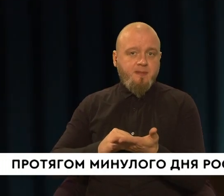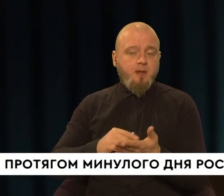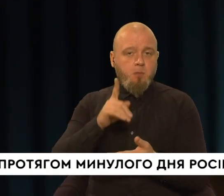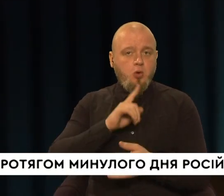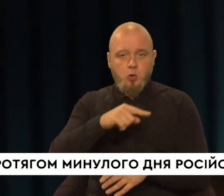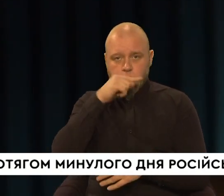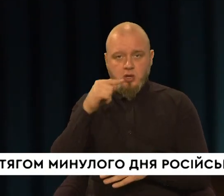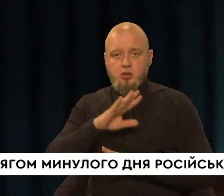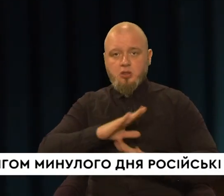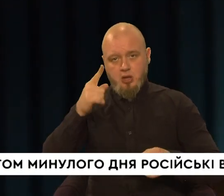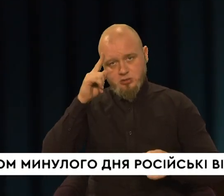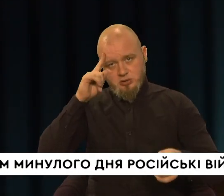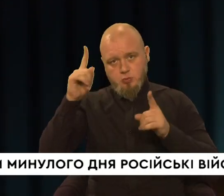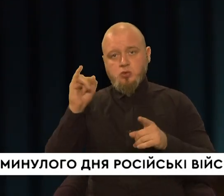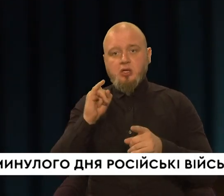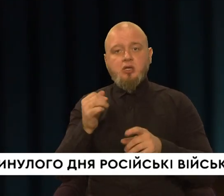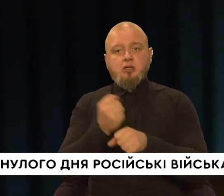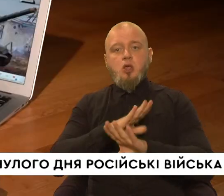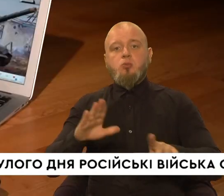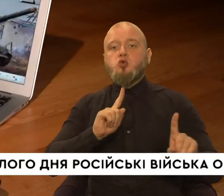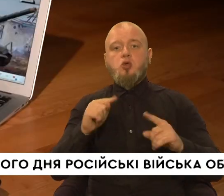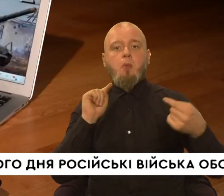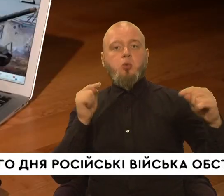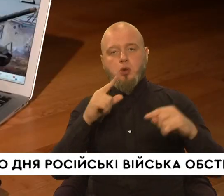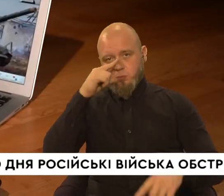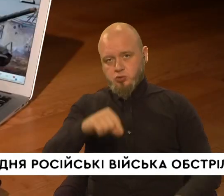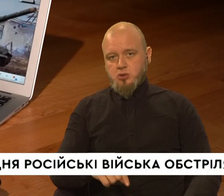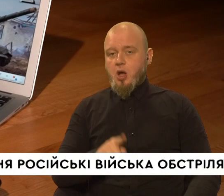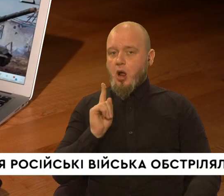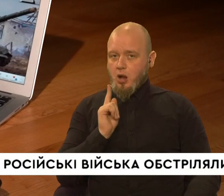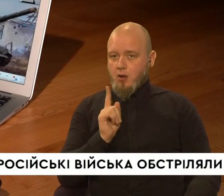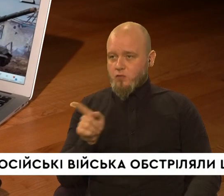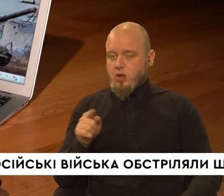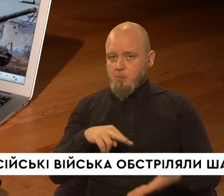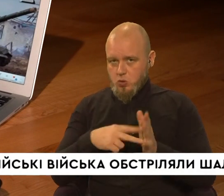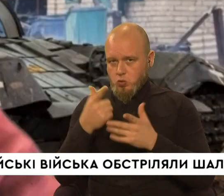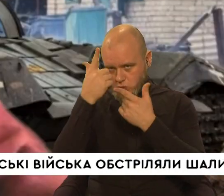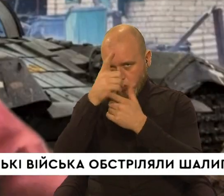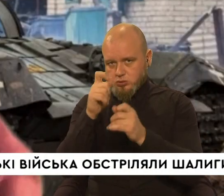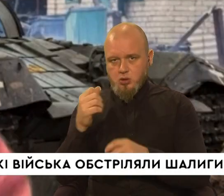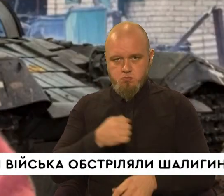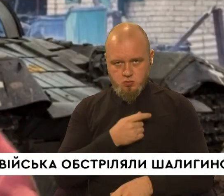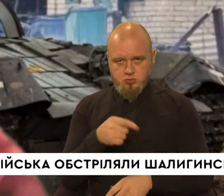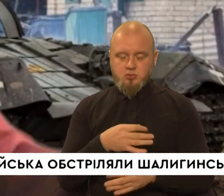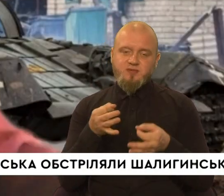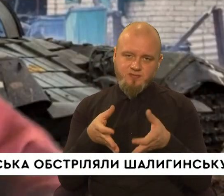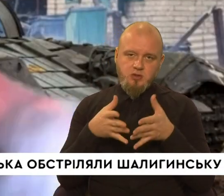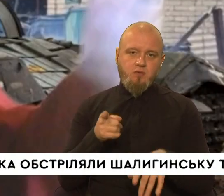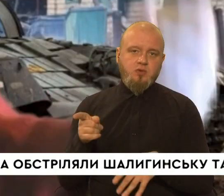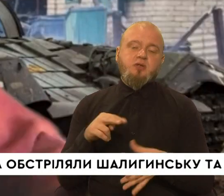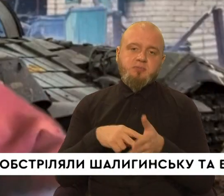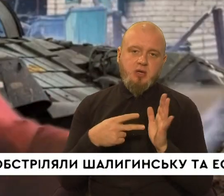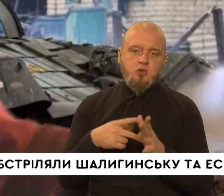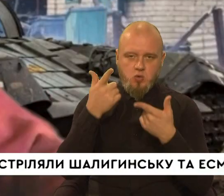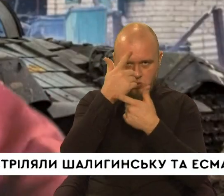поки росіяни не схаменуться і не зроблять щось проти Путіна. Але вони планують оголосити мобілізацію? Звичайно, вони